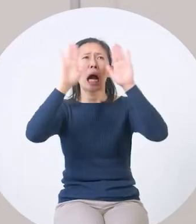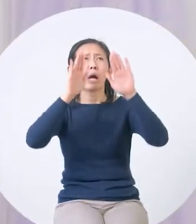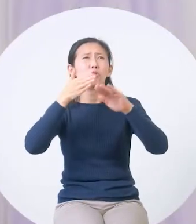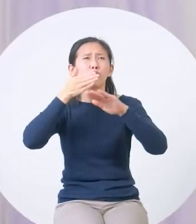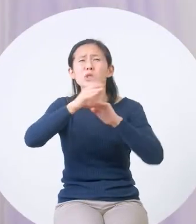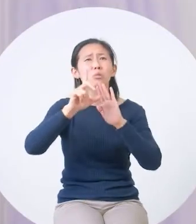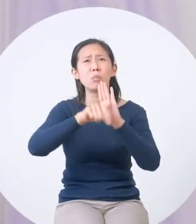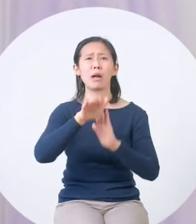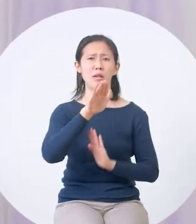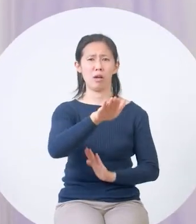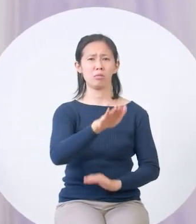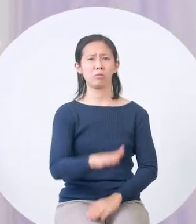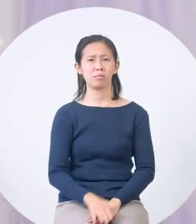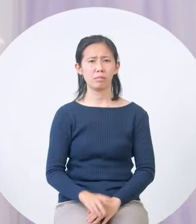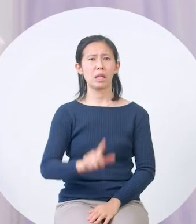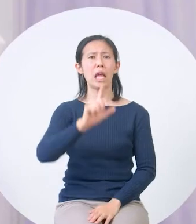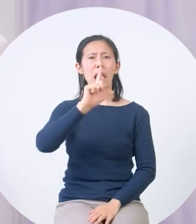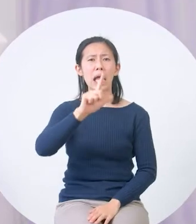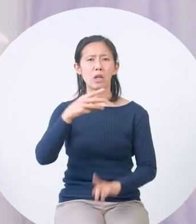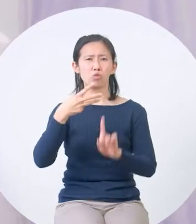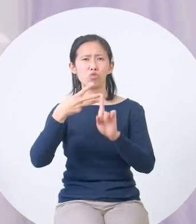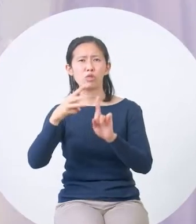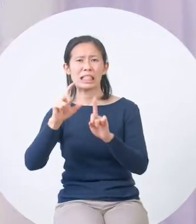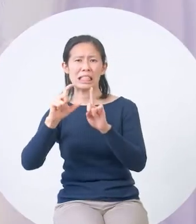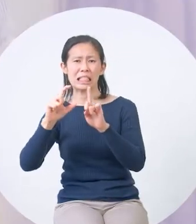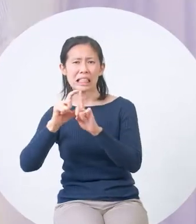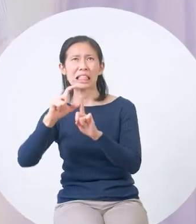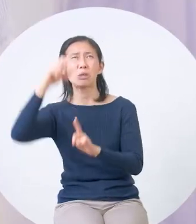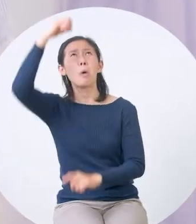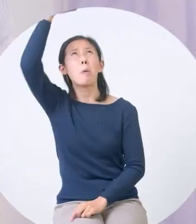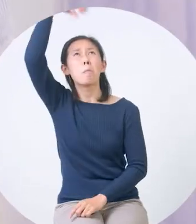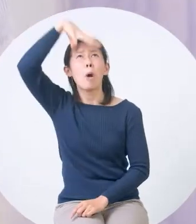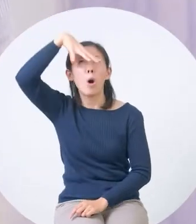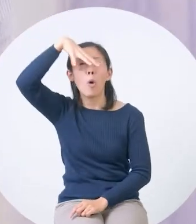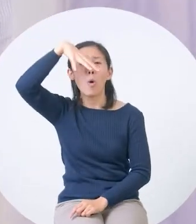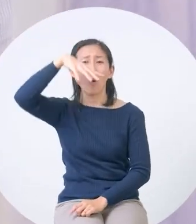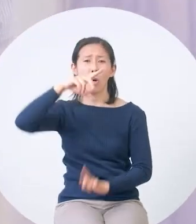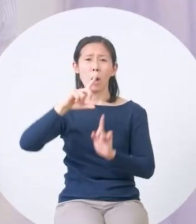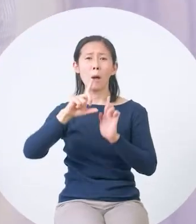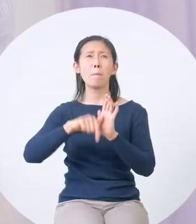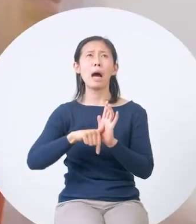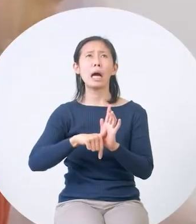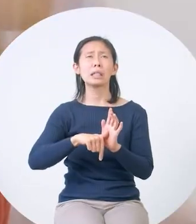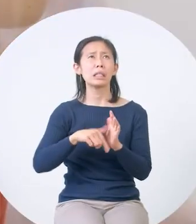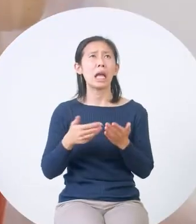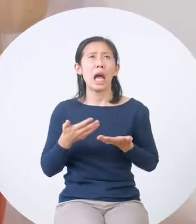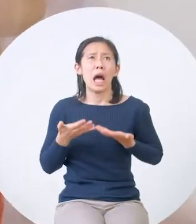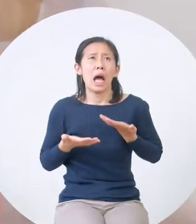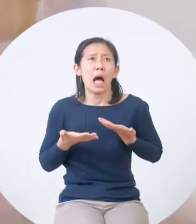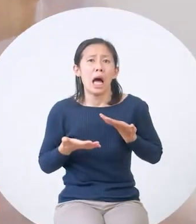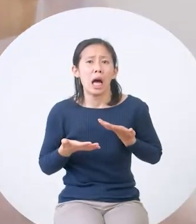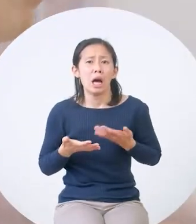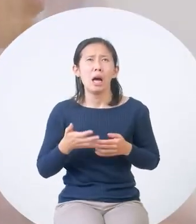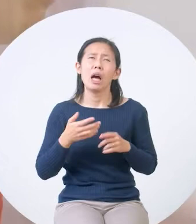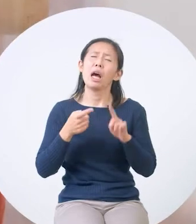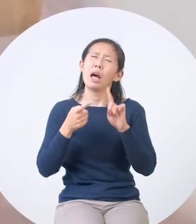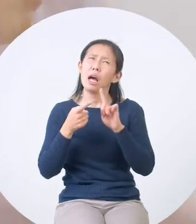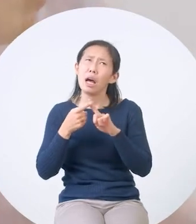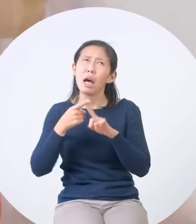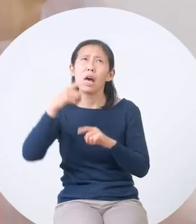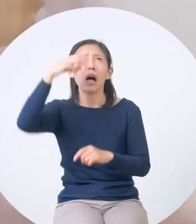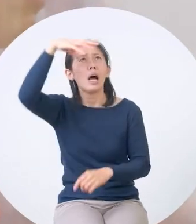です、LED のダウンライトで下でいると落ち着かない、適度の明るさもしく